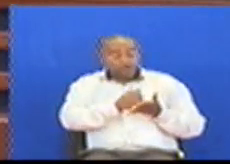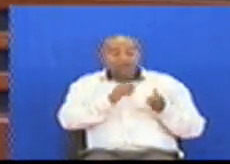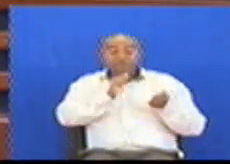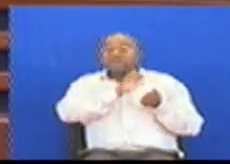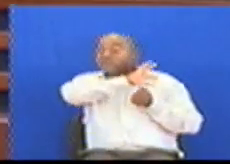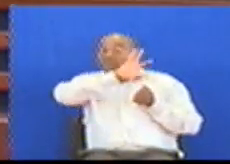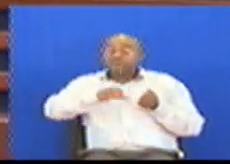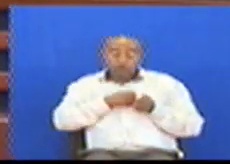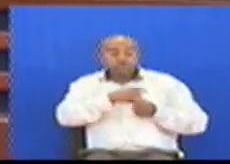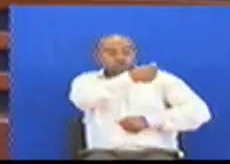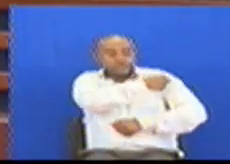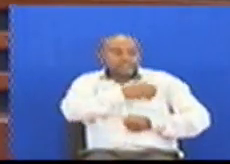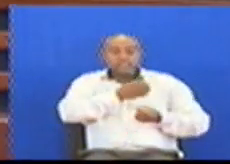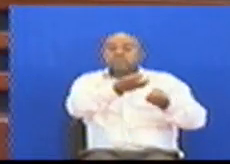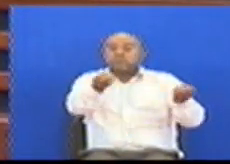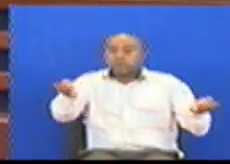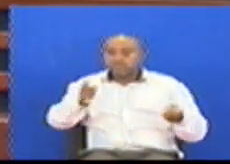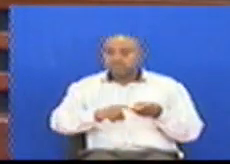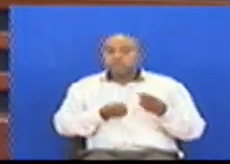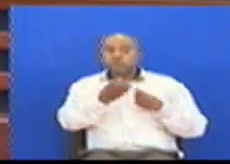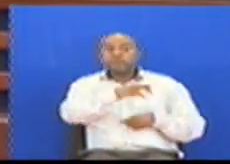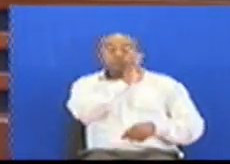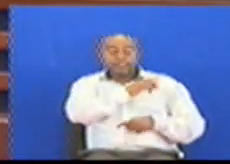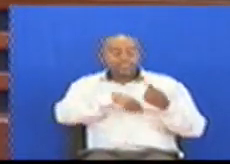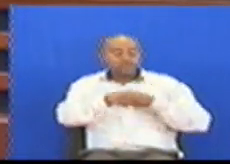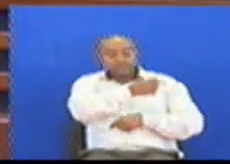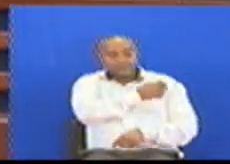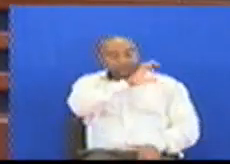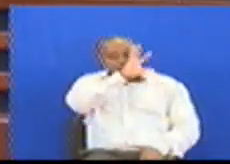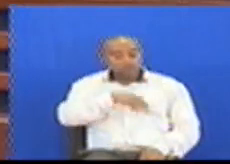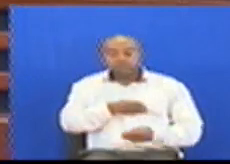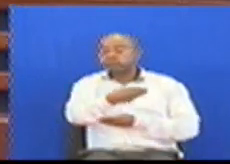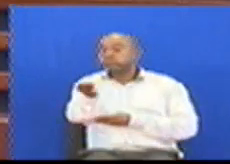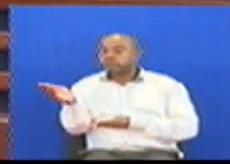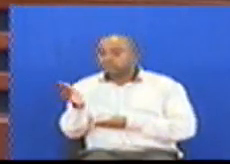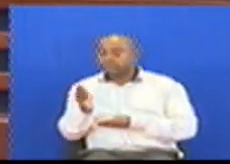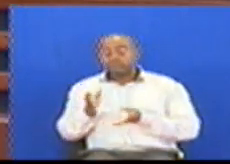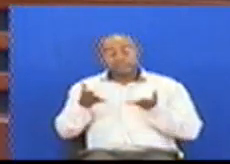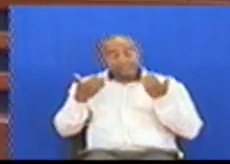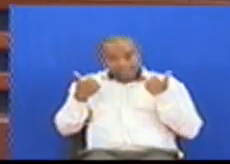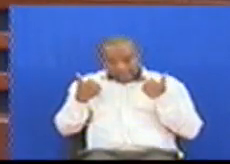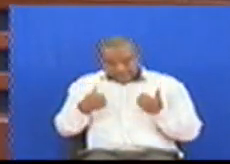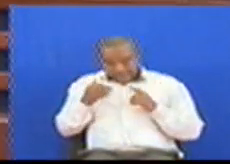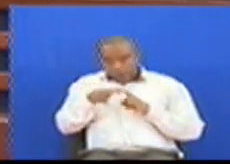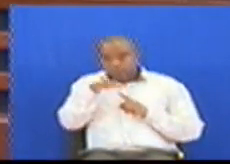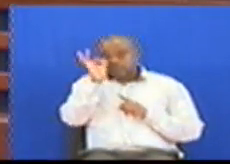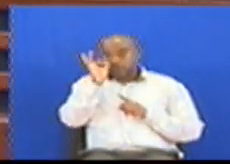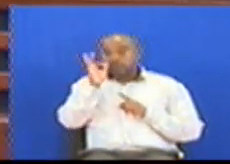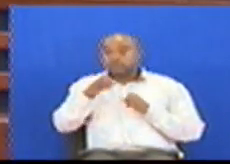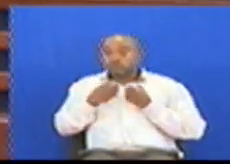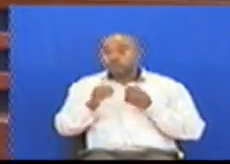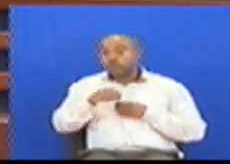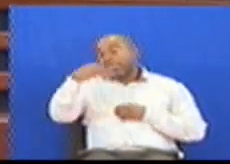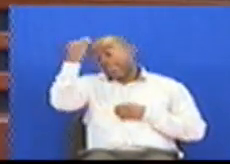zilizojengwa, umechagua kupeleka waajiriwa kwenye hospitali zote zilizojengwa, na sasa umechagua kutoa elimu na ajira